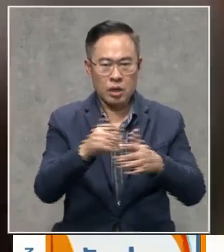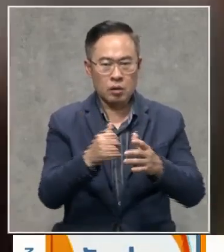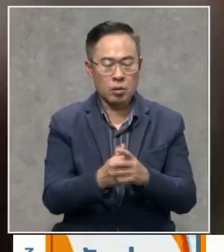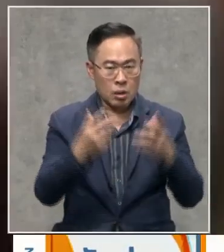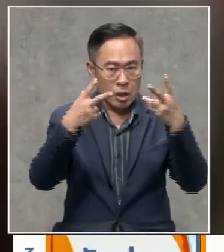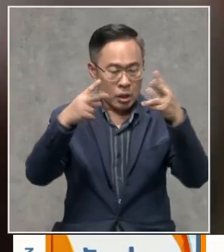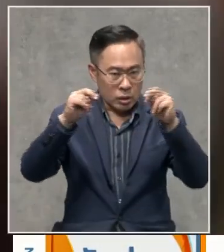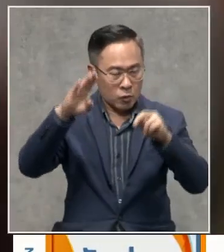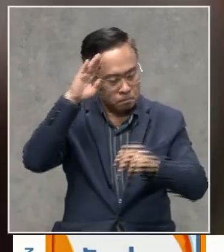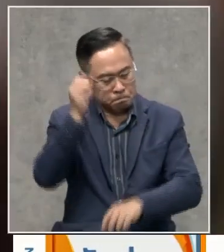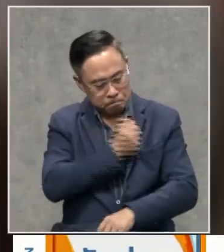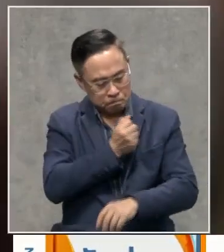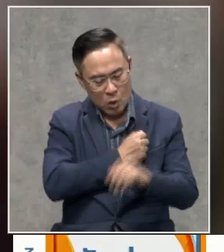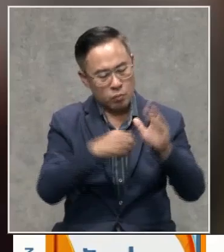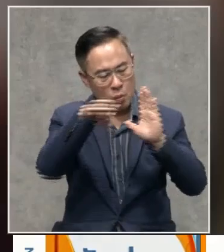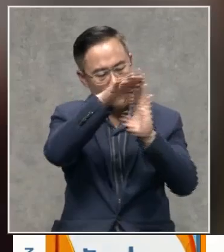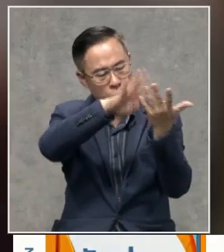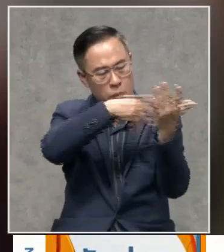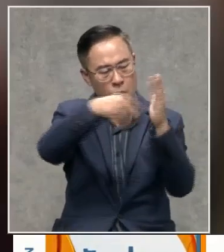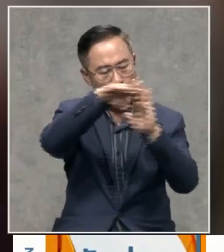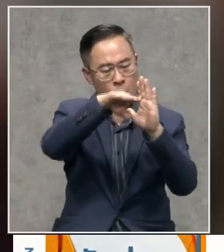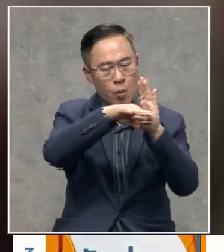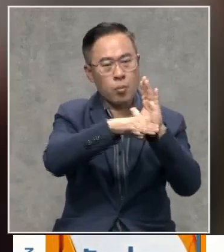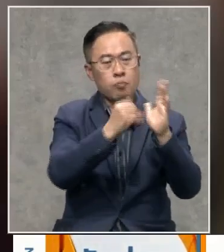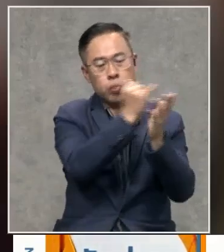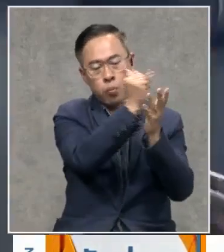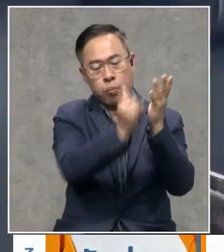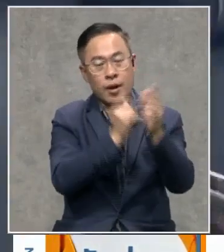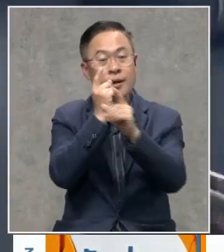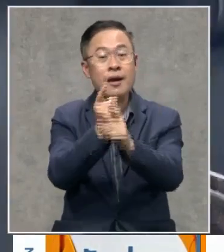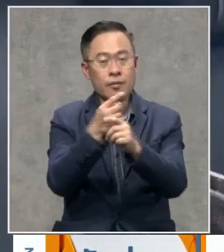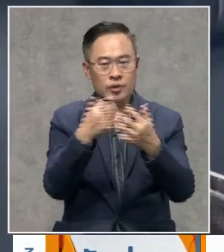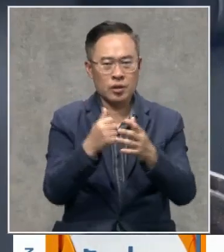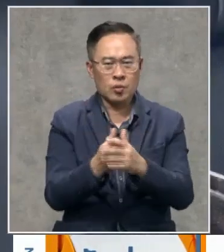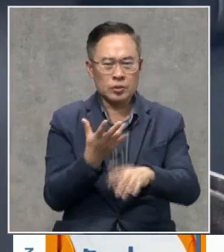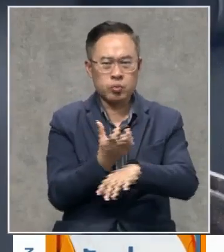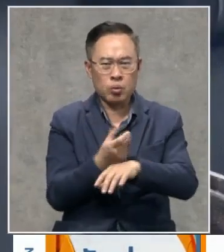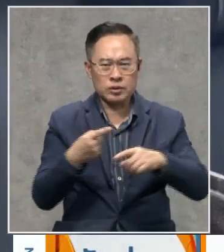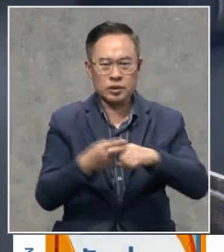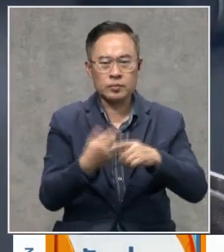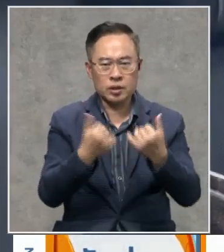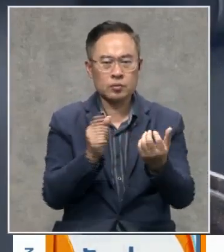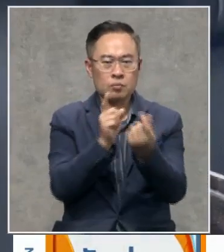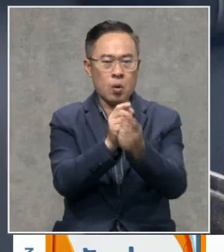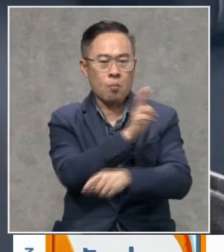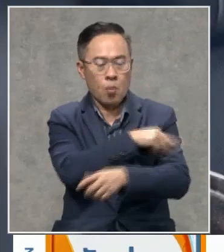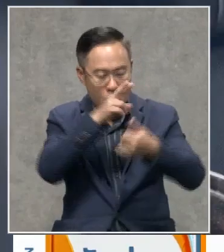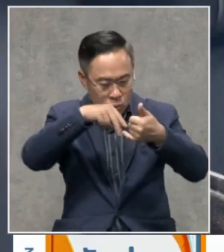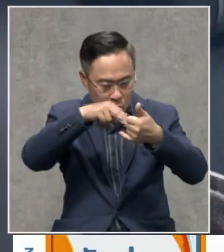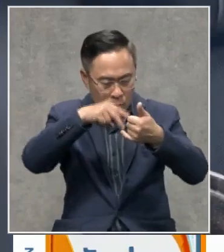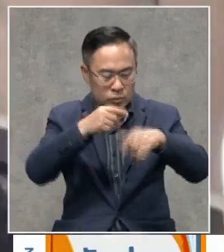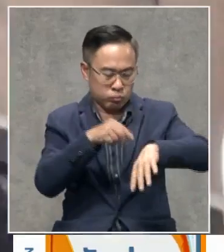อนะคะเห็นบอกว่ามันเหมือนอักเสบอะค่ะแล้วก็มีความผิดปกติก็เลยขอให้ไปตรวจอย่างละเอียดอีกครั้งหนึ่งที่โรงพยาบาลนะ